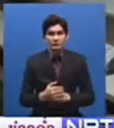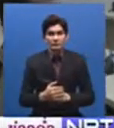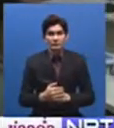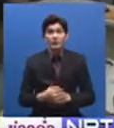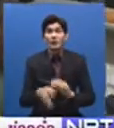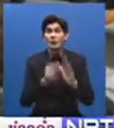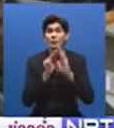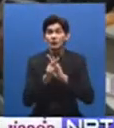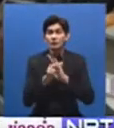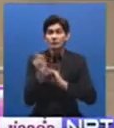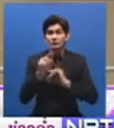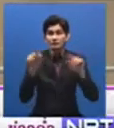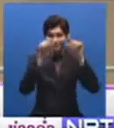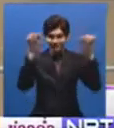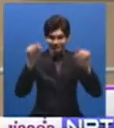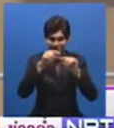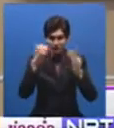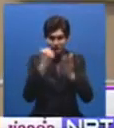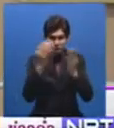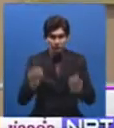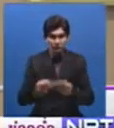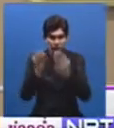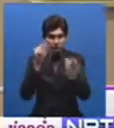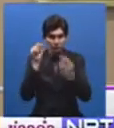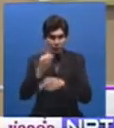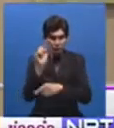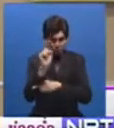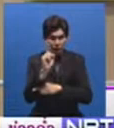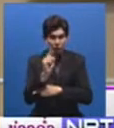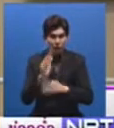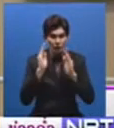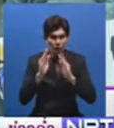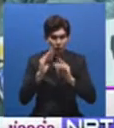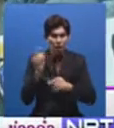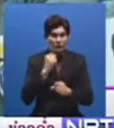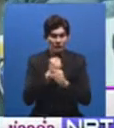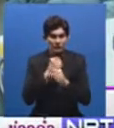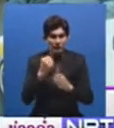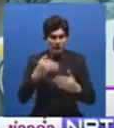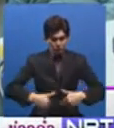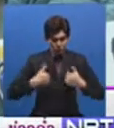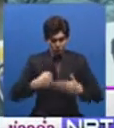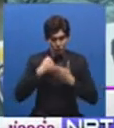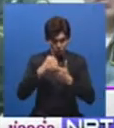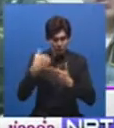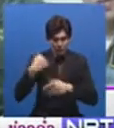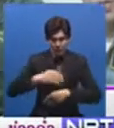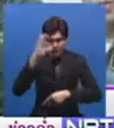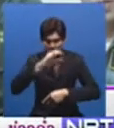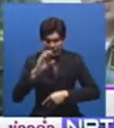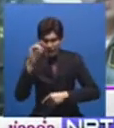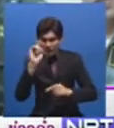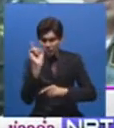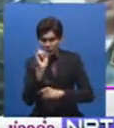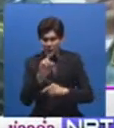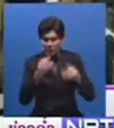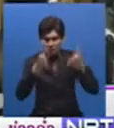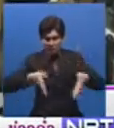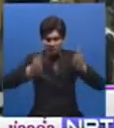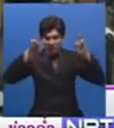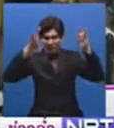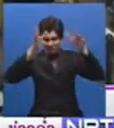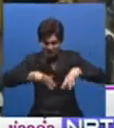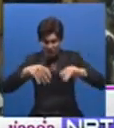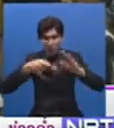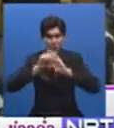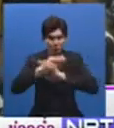จังหวัดปทุมธานีมอบประกาศเกียรติคุณให้แก่อาสาสมัครร่วมกตัญญูจำนวน37คนที่เข้าร่วมปฏิบัติการค้นหาผู้สูญหายในเหตุอาคารยูเพรสจัง